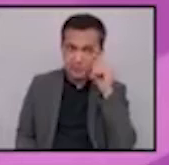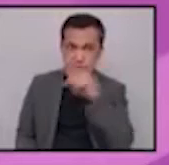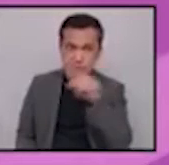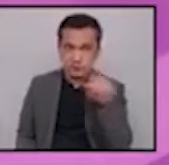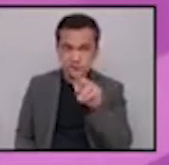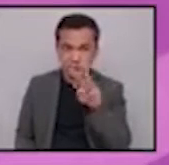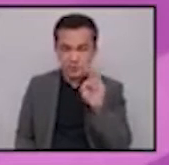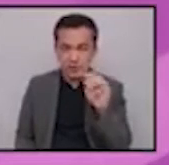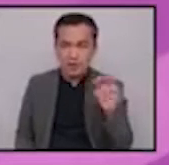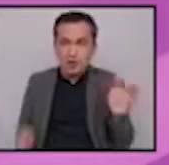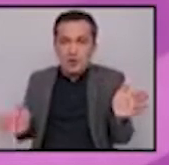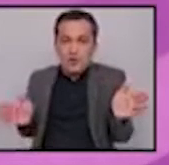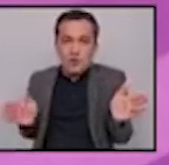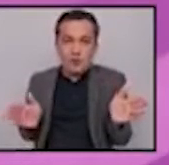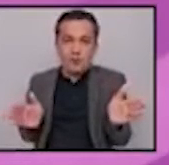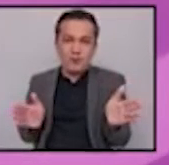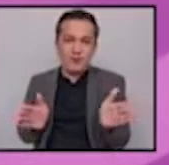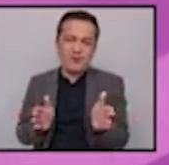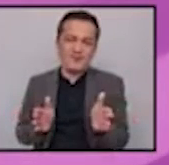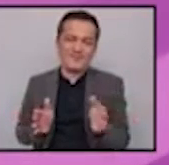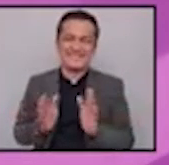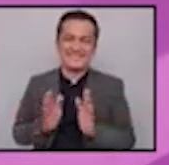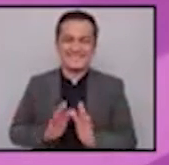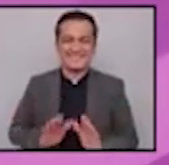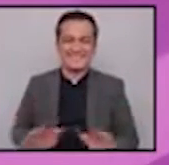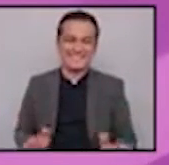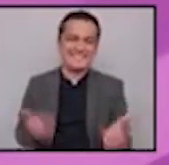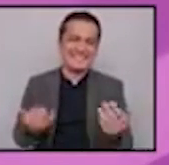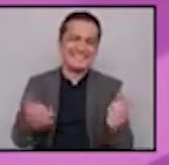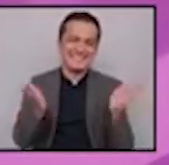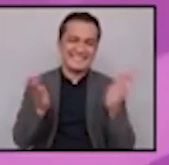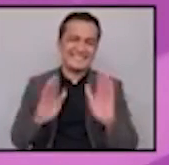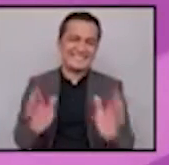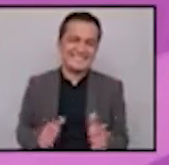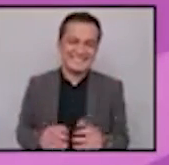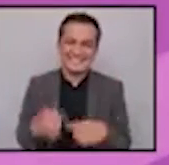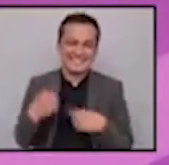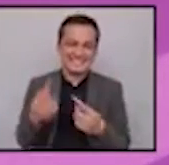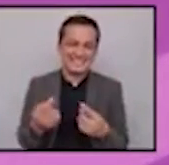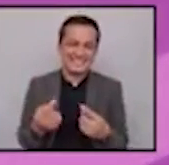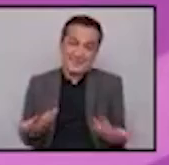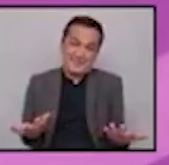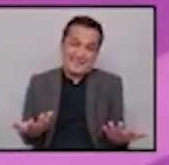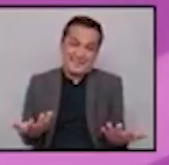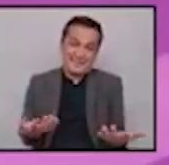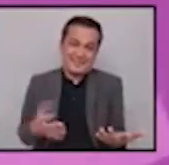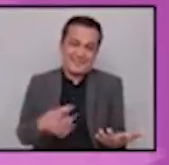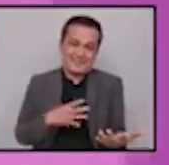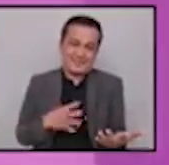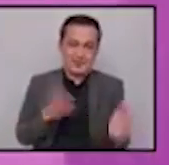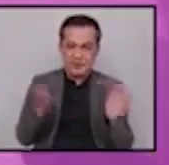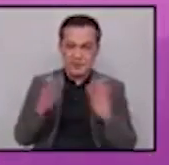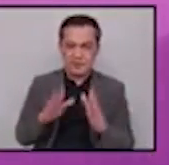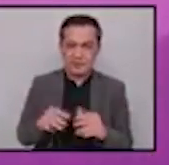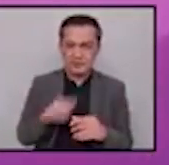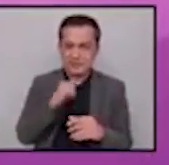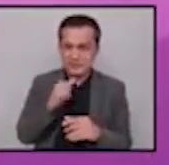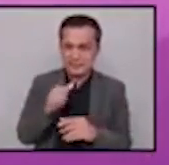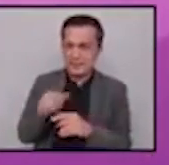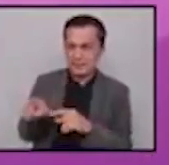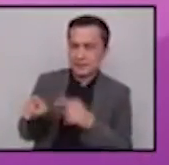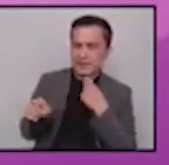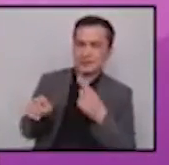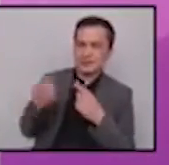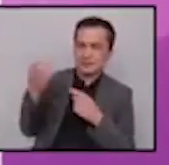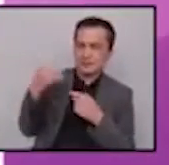ako. Hanggang ngayon, payat na nga ako. Parang alagaan ko kasi sobrang payat ko. Sabi ko, hindi ako nakilala ng mga kaibigan ko dati.